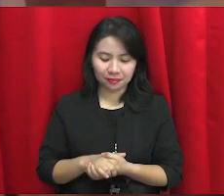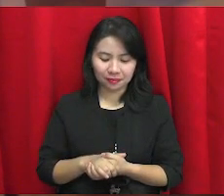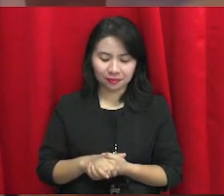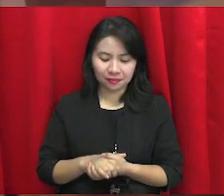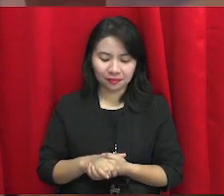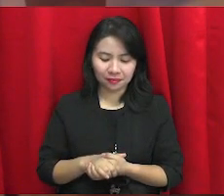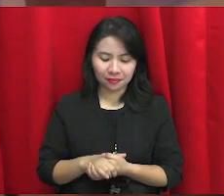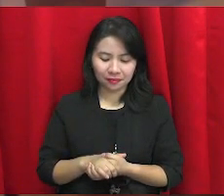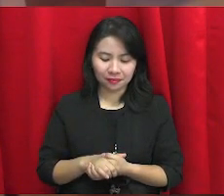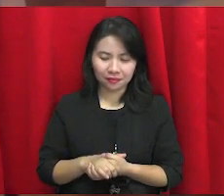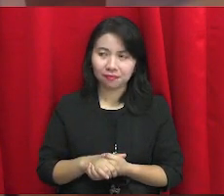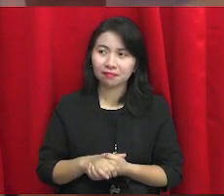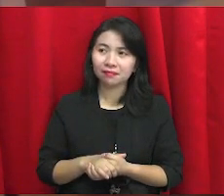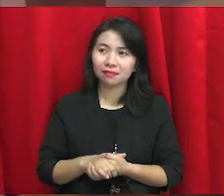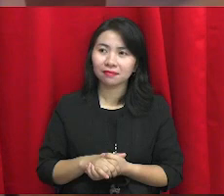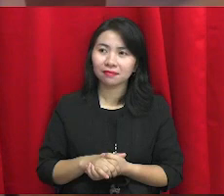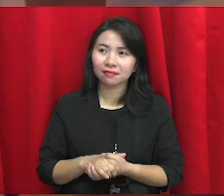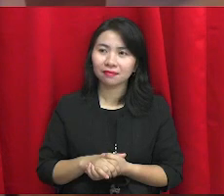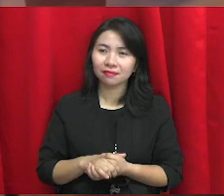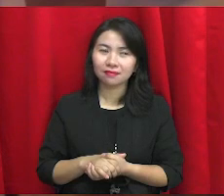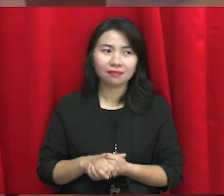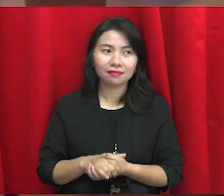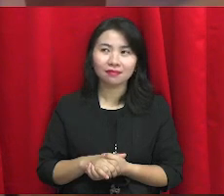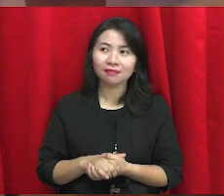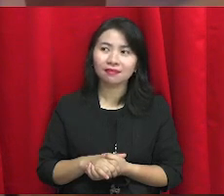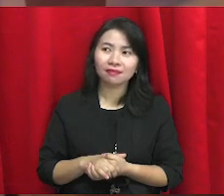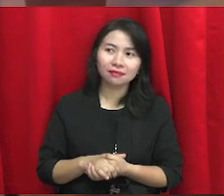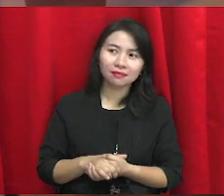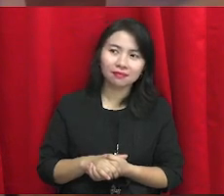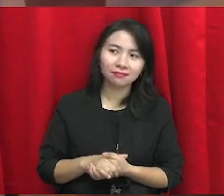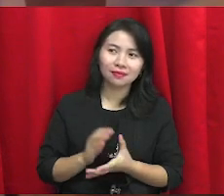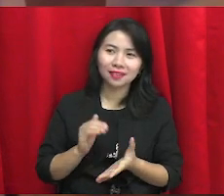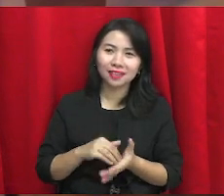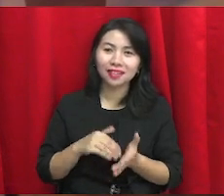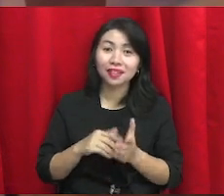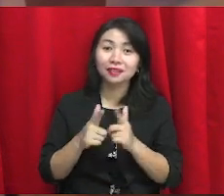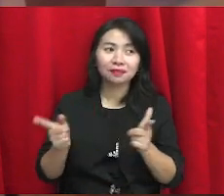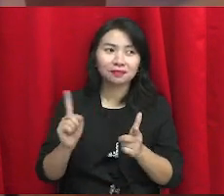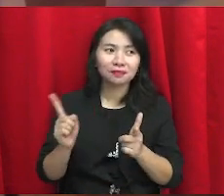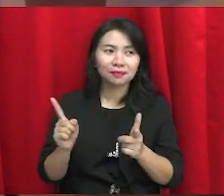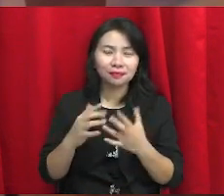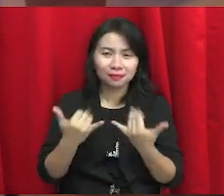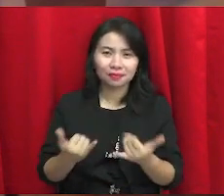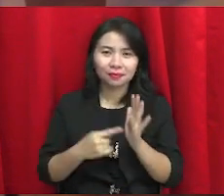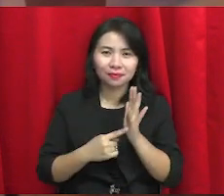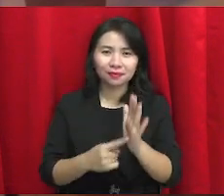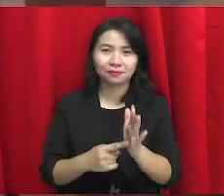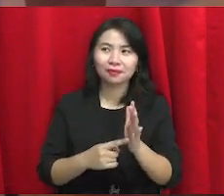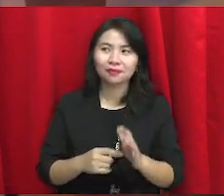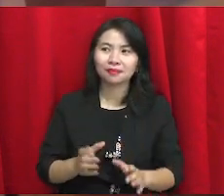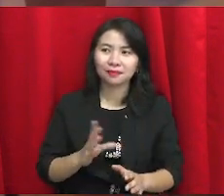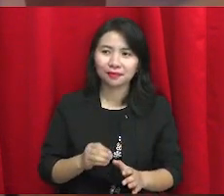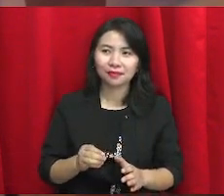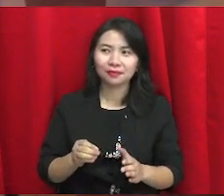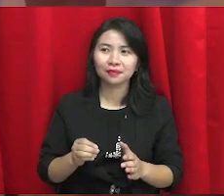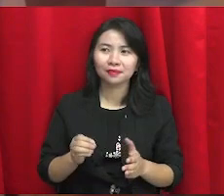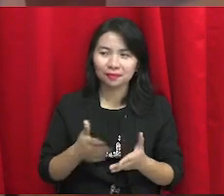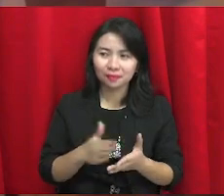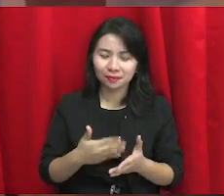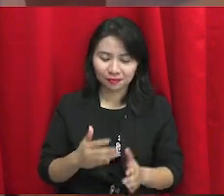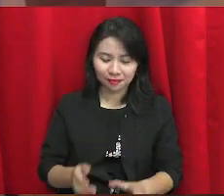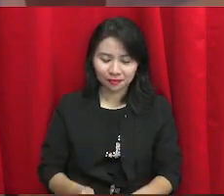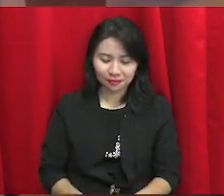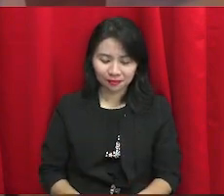eh, kung ano yung gusto niya. Google Meet. Eh, napakaganda yung binahagi ni, ano, ni... Go ahead, sir, go